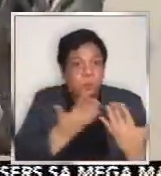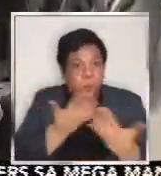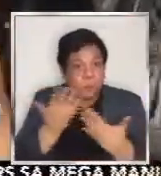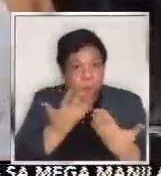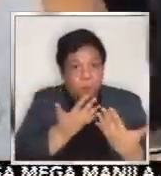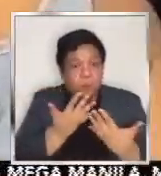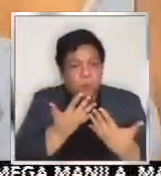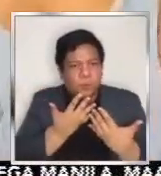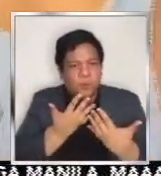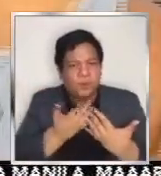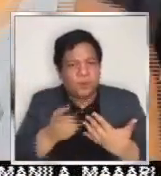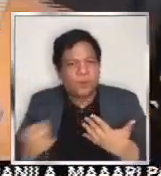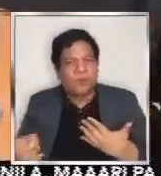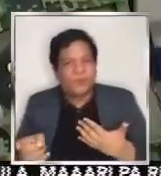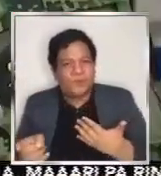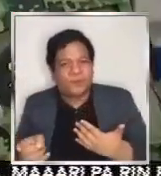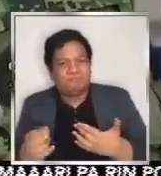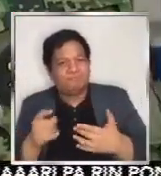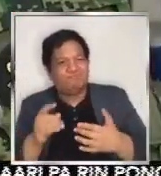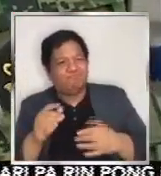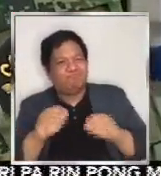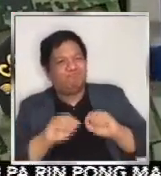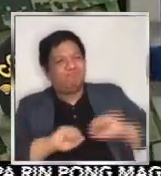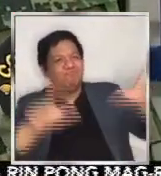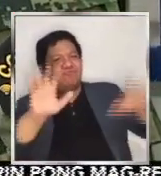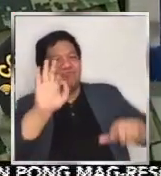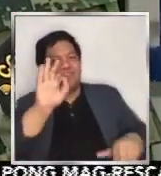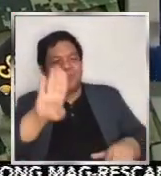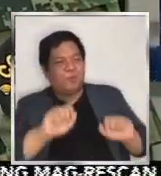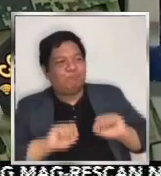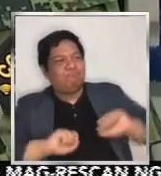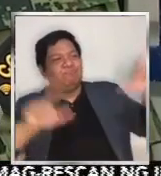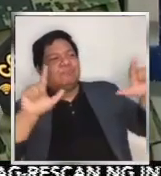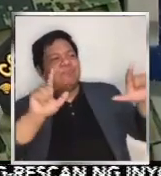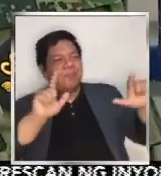niya yung anak niya through Facebook